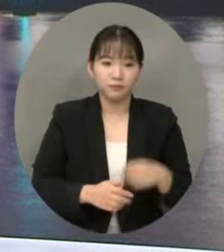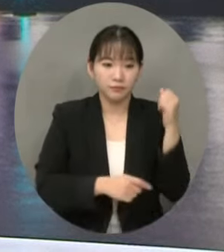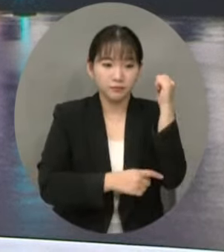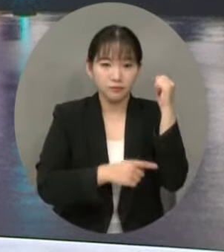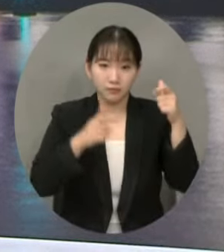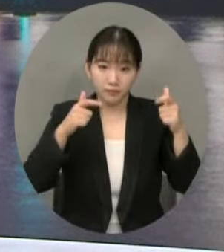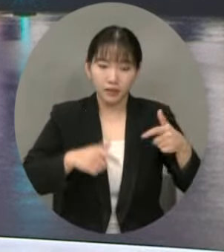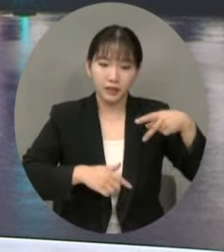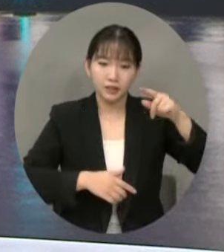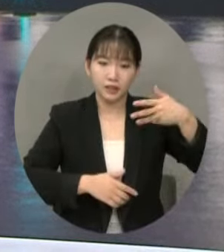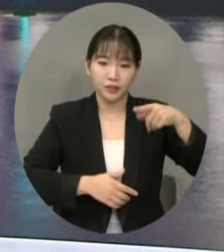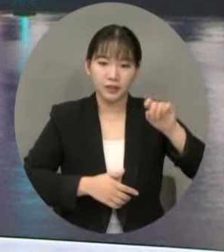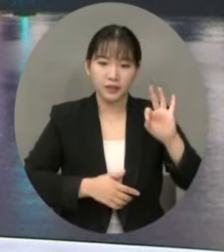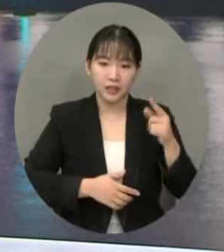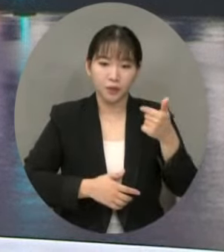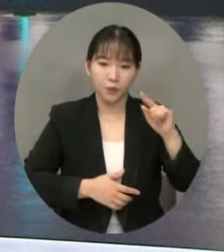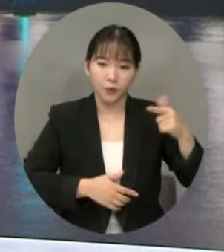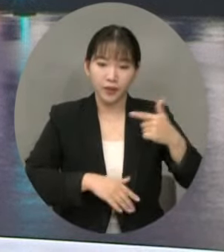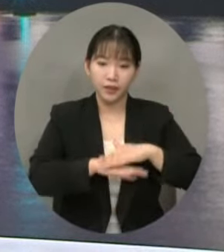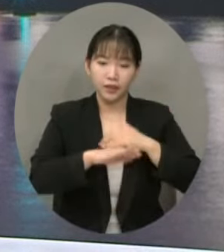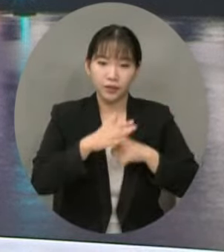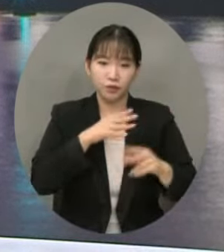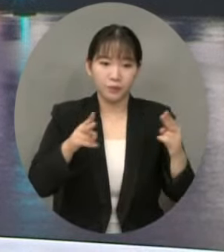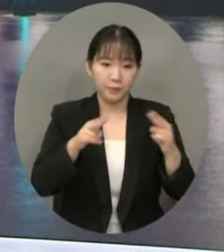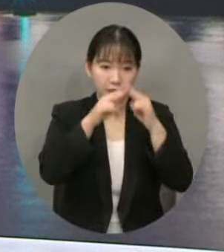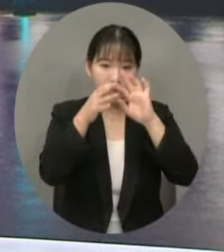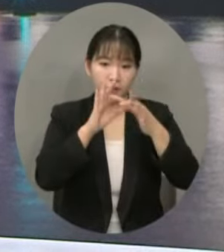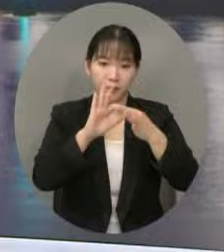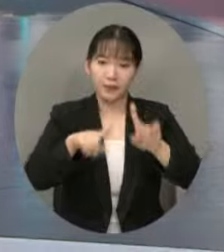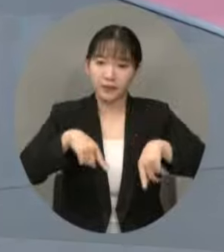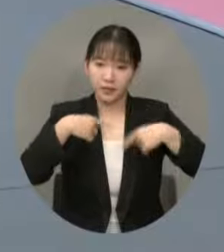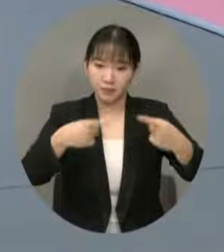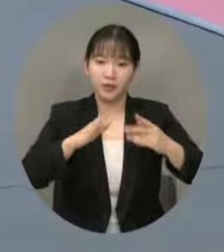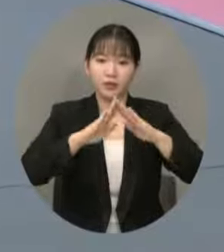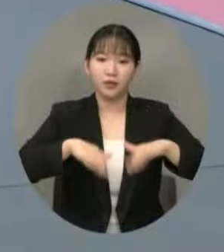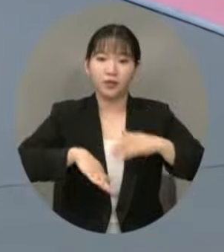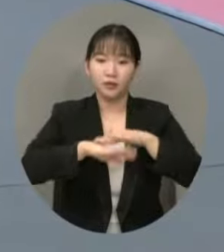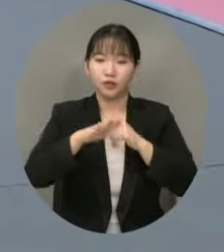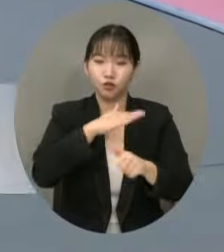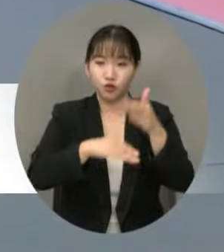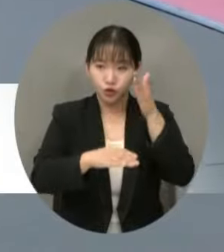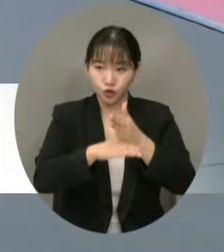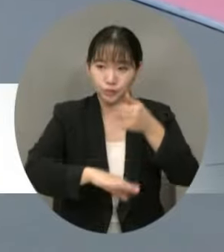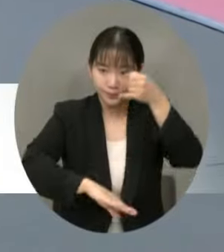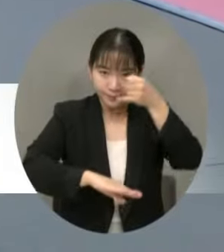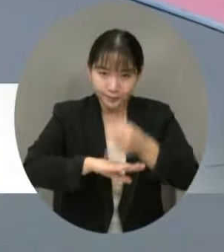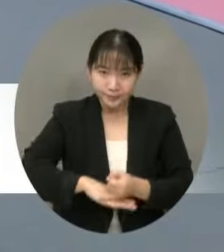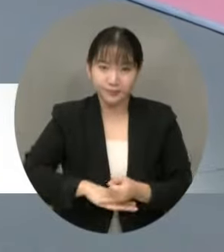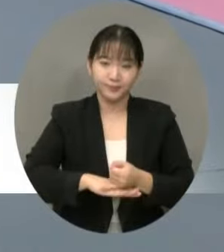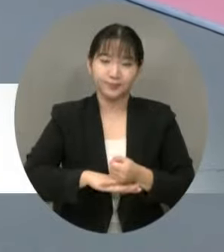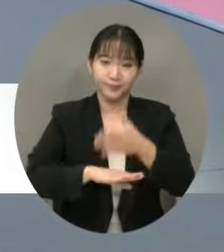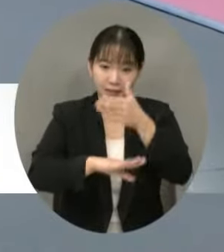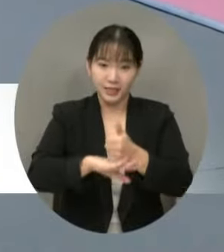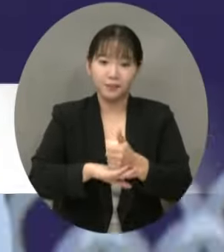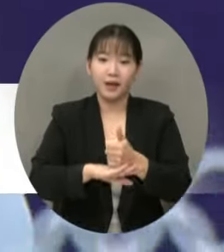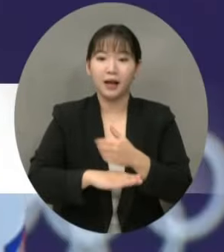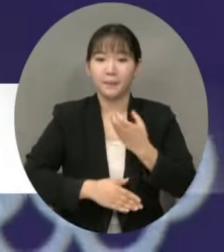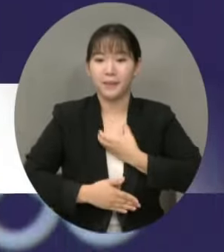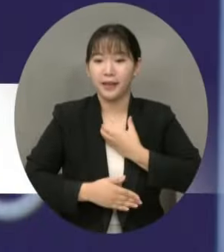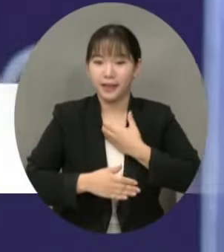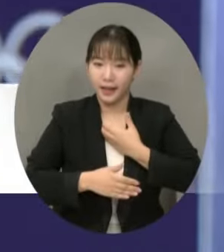영암 출신의 서창환 선수가 파리올림픽에 출전한 전남의 선수들 중 마지막으로 메달 사냥에